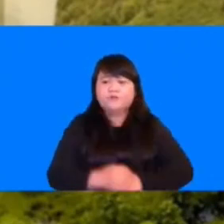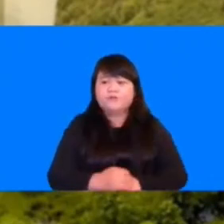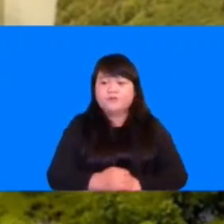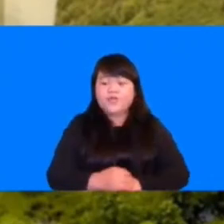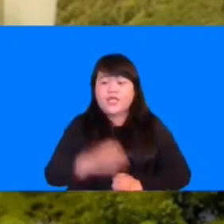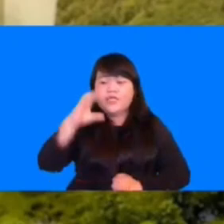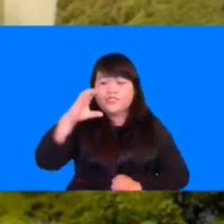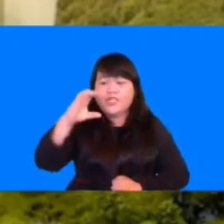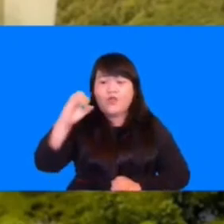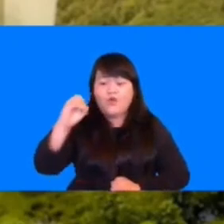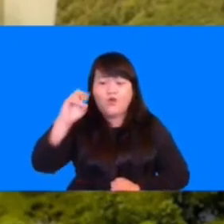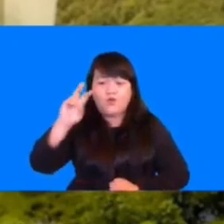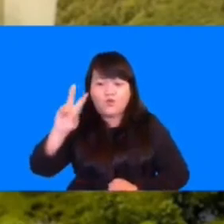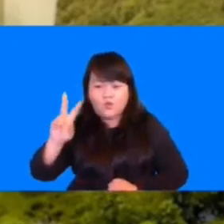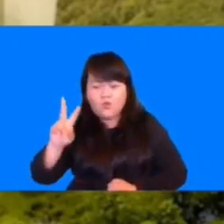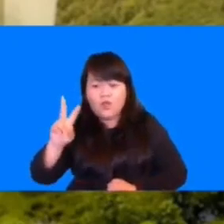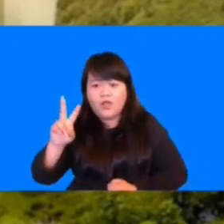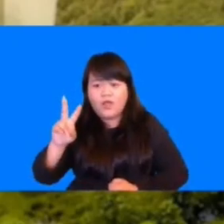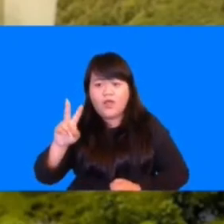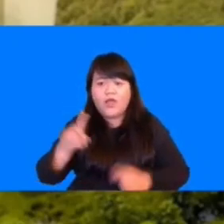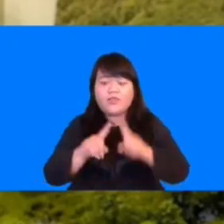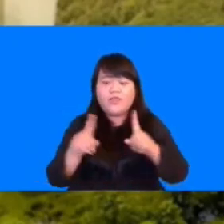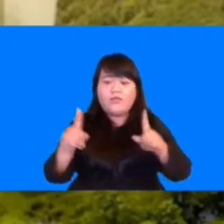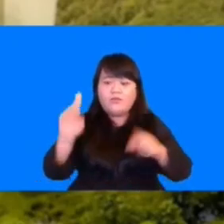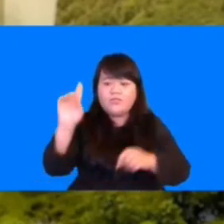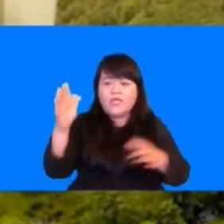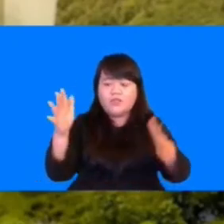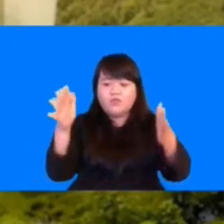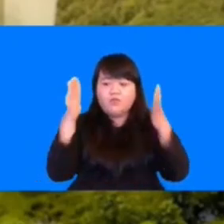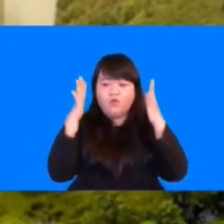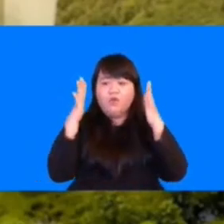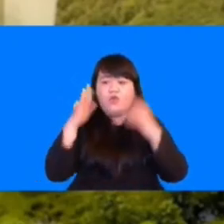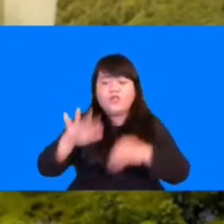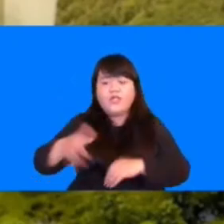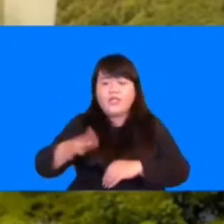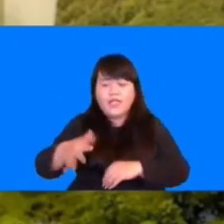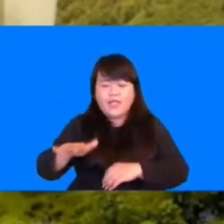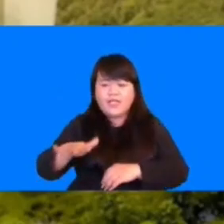CO2, tetapi setidaknya satu pohon itu kira-kira bisa